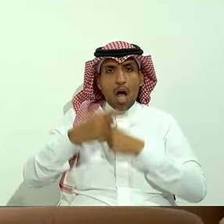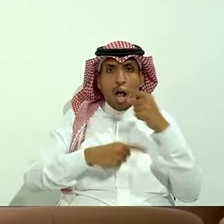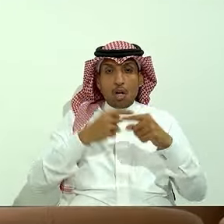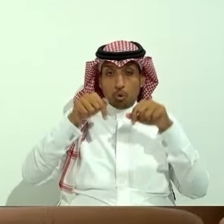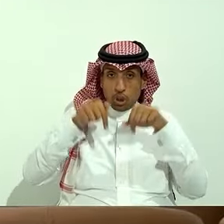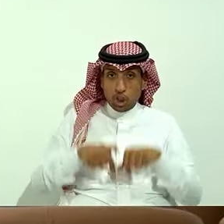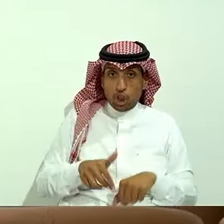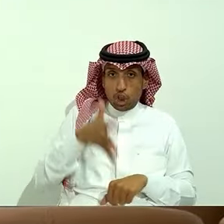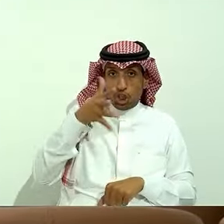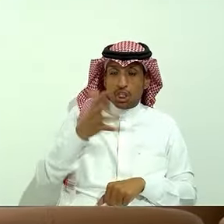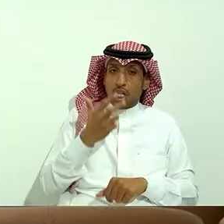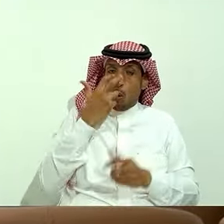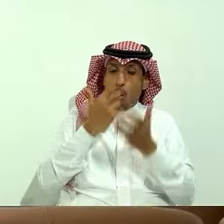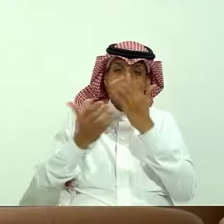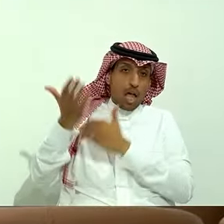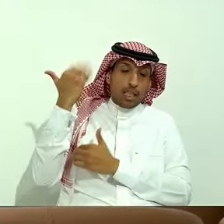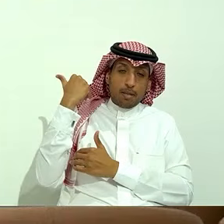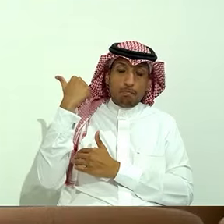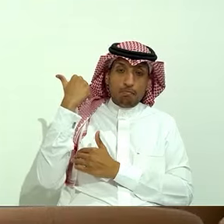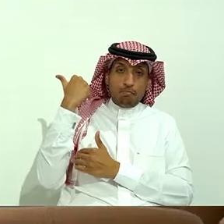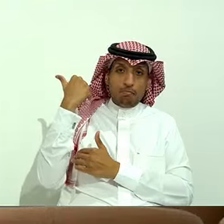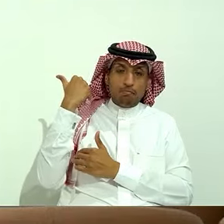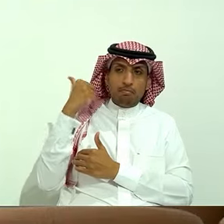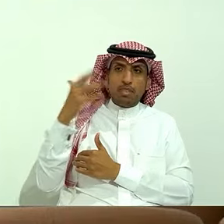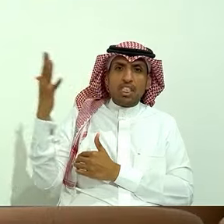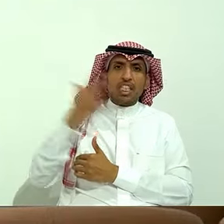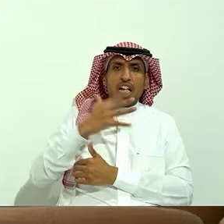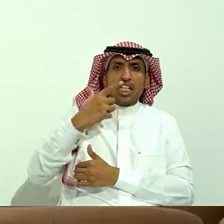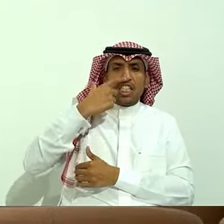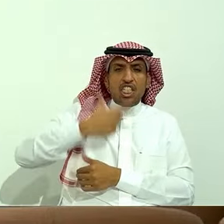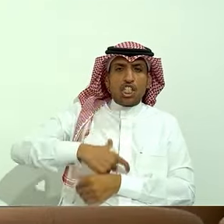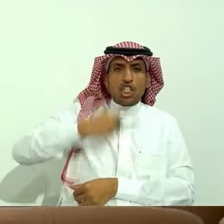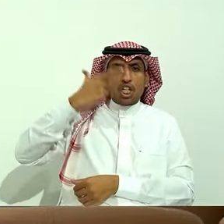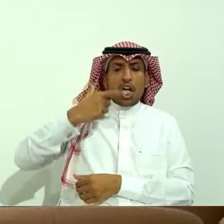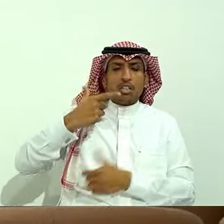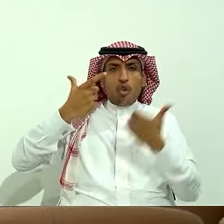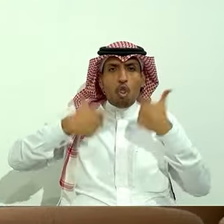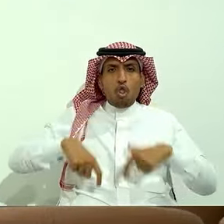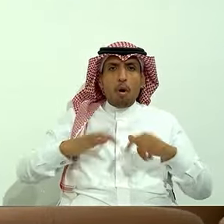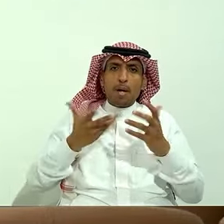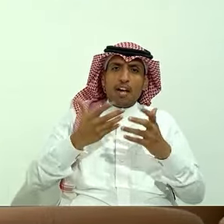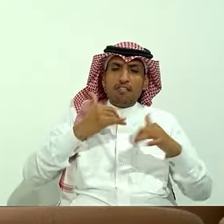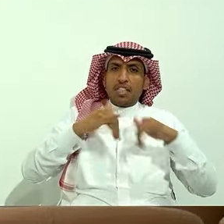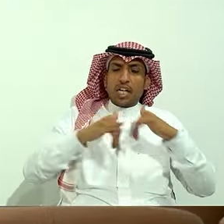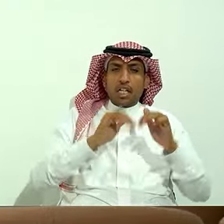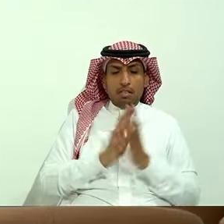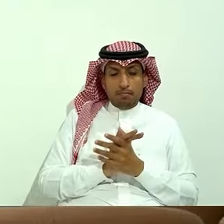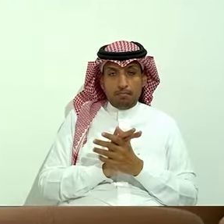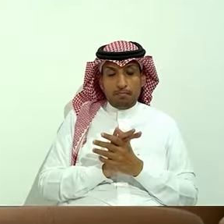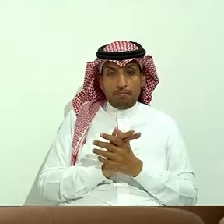أو التقليدية تعكس شخصية الشخص اللي مرتدي لها. الملابس